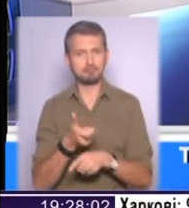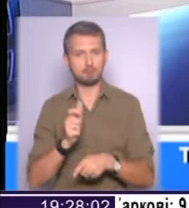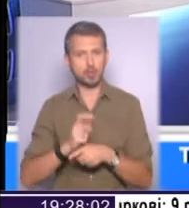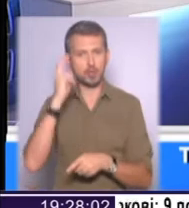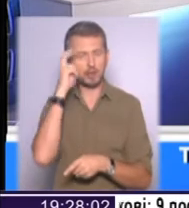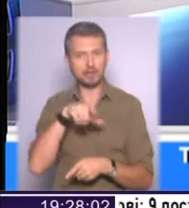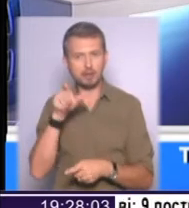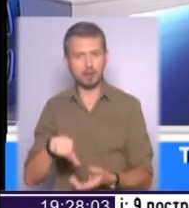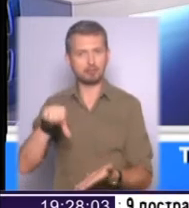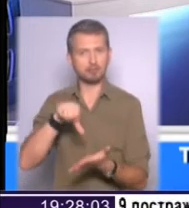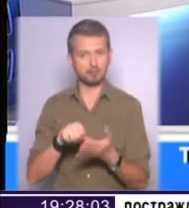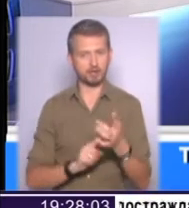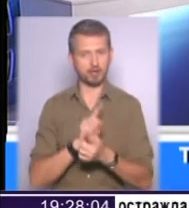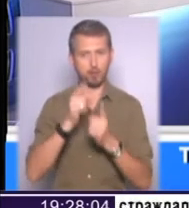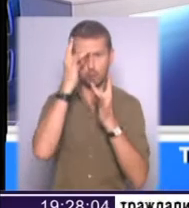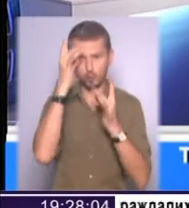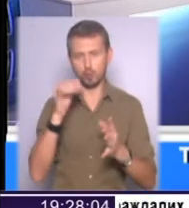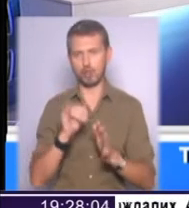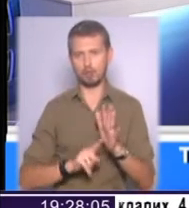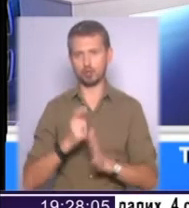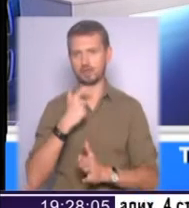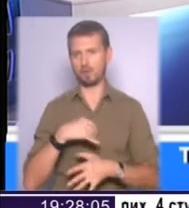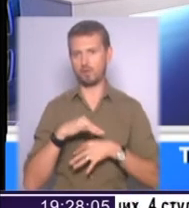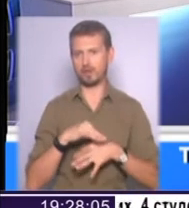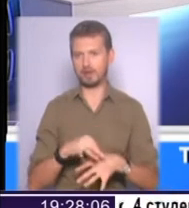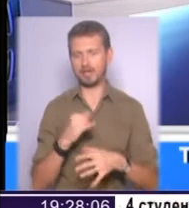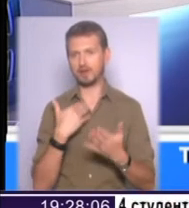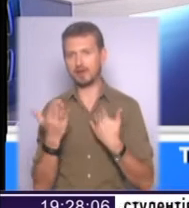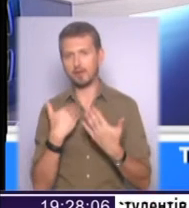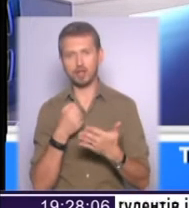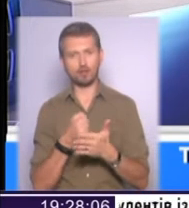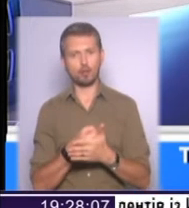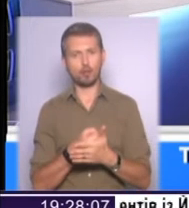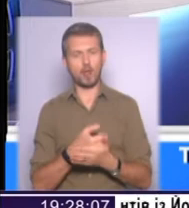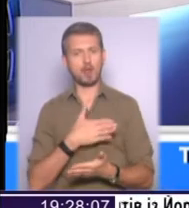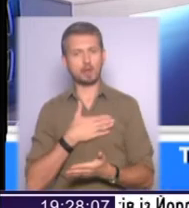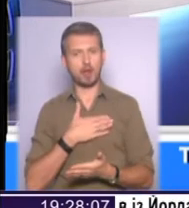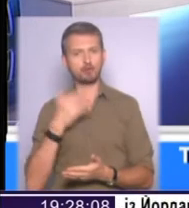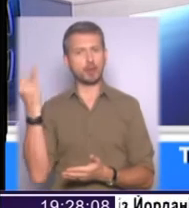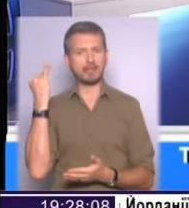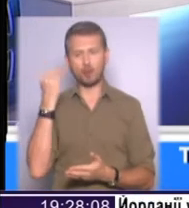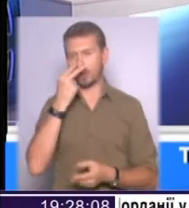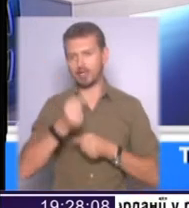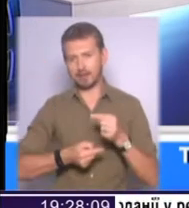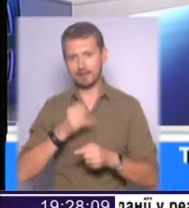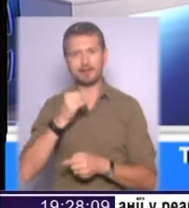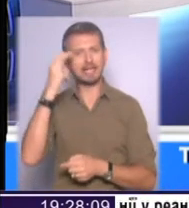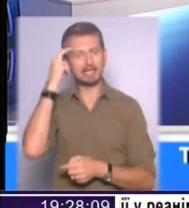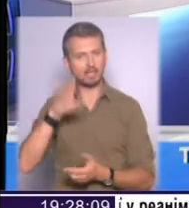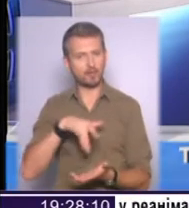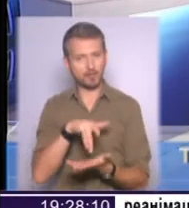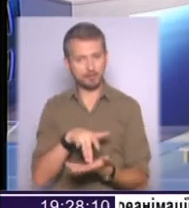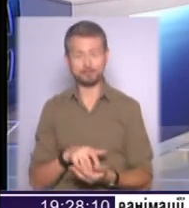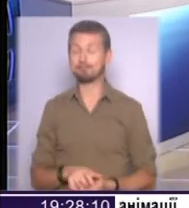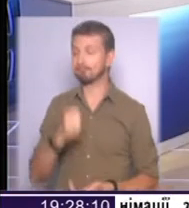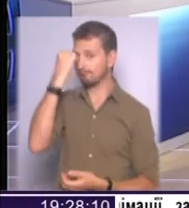до реформ культури і почали себе відповідно вести і ставитись до нашої історії, до традиції, до Києва. Дякую. Дякуємо вам